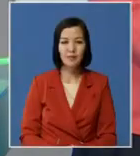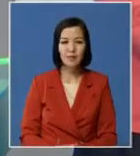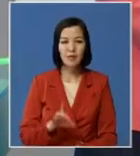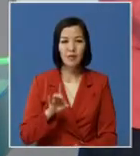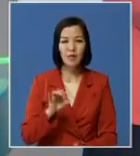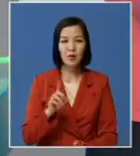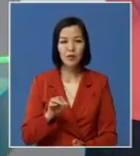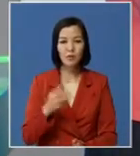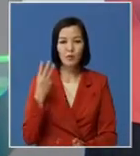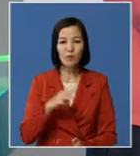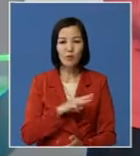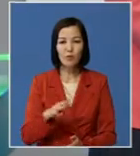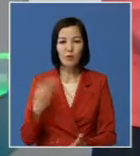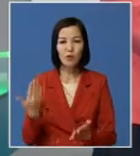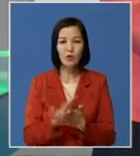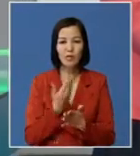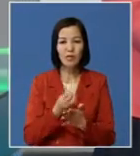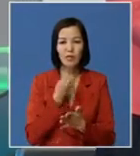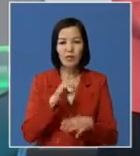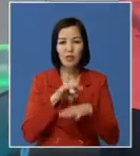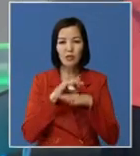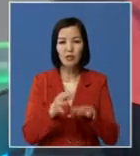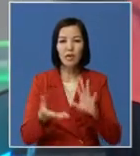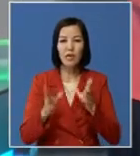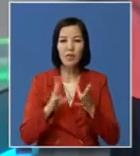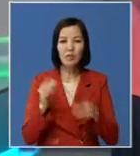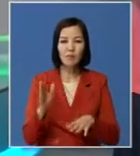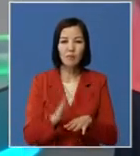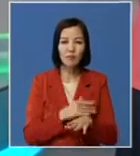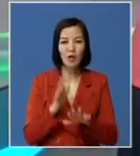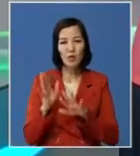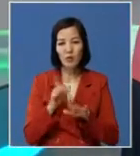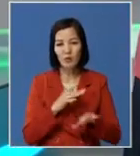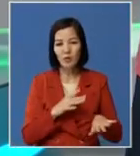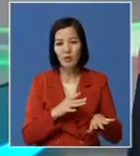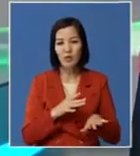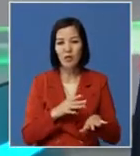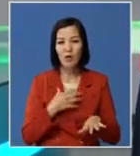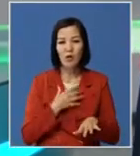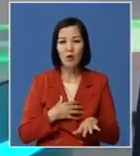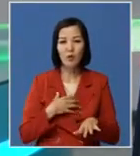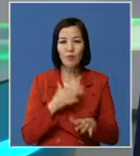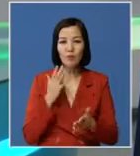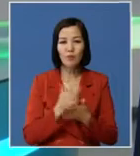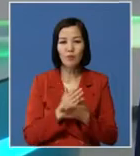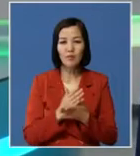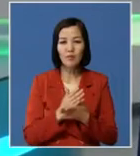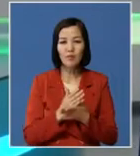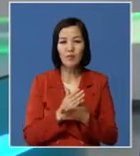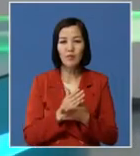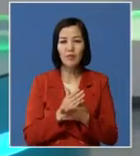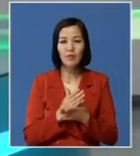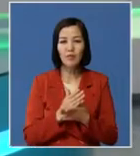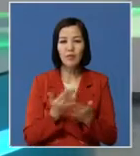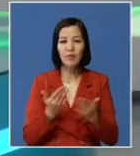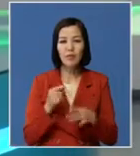Роза апай, жарты сағаттық эфирді жақсы жүргізіп шықтыңыз. Жалпы енді ұзақ үзілістен кейін қобалжу болғаны байқалады. Енді